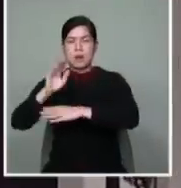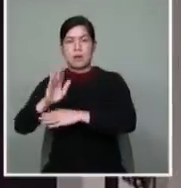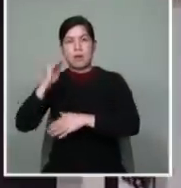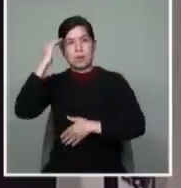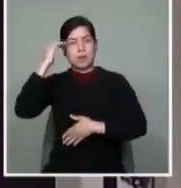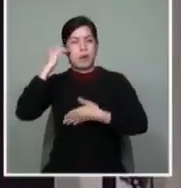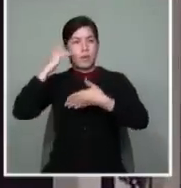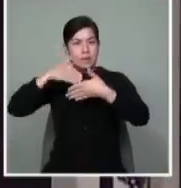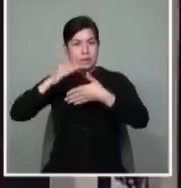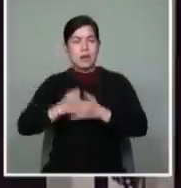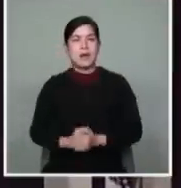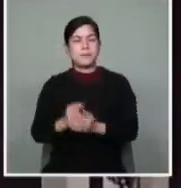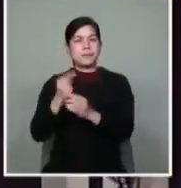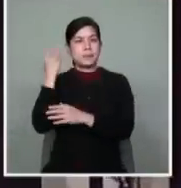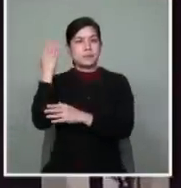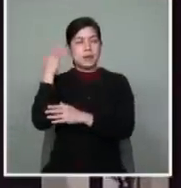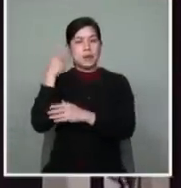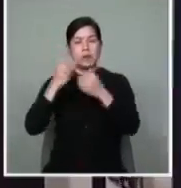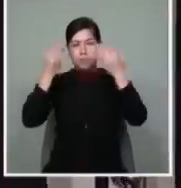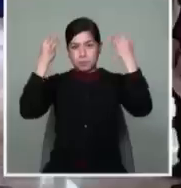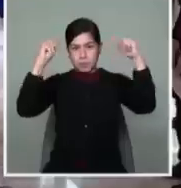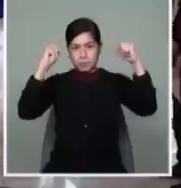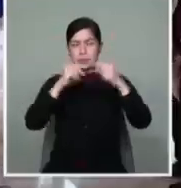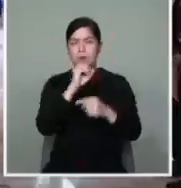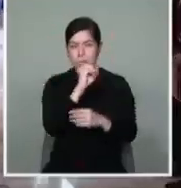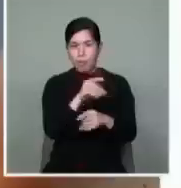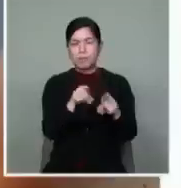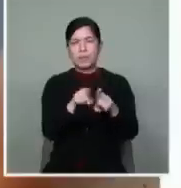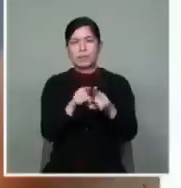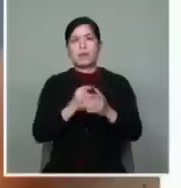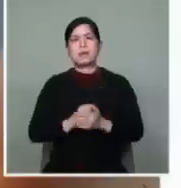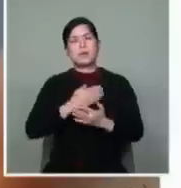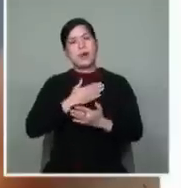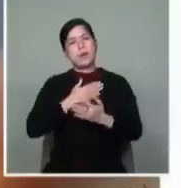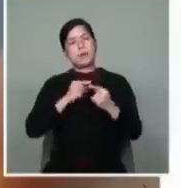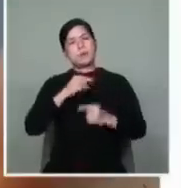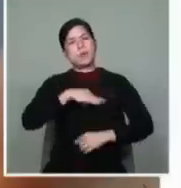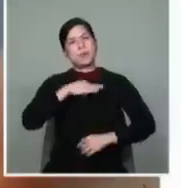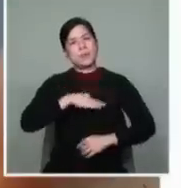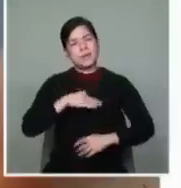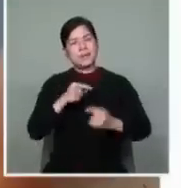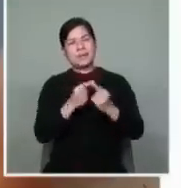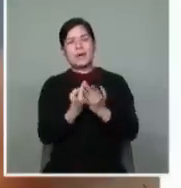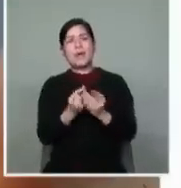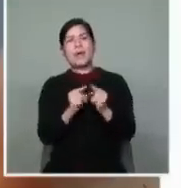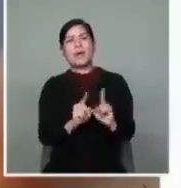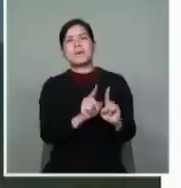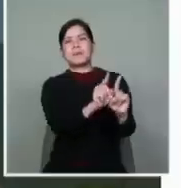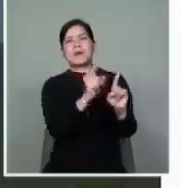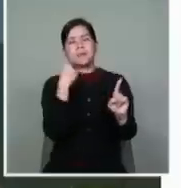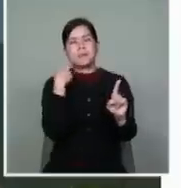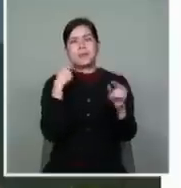และครั้งหนึ่งค่ะทรัมป์เองก็เคยประกาศเอาไว้นะคะคุณผู้ชมว่าเขาตกหลุมรักกันหลังจากที่ส่งจดหมายส่ว